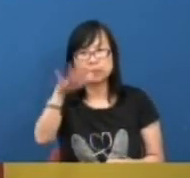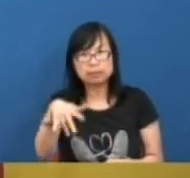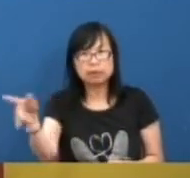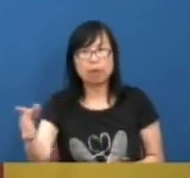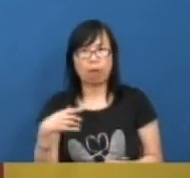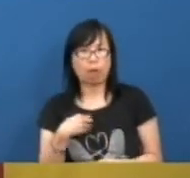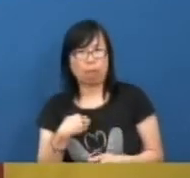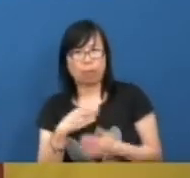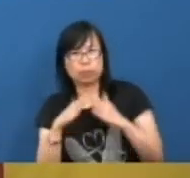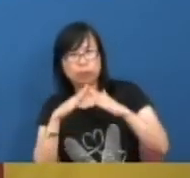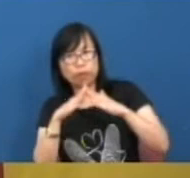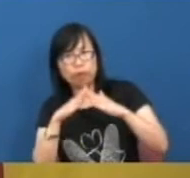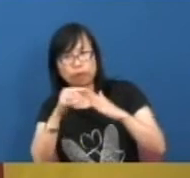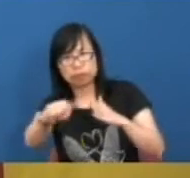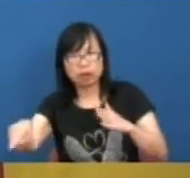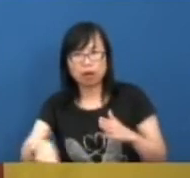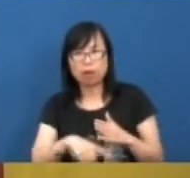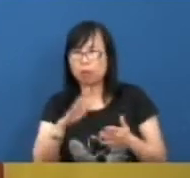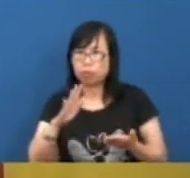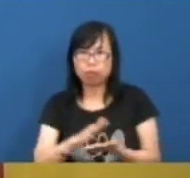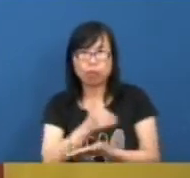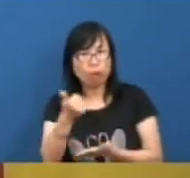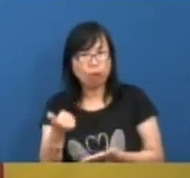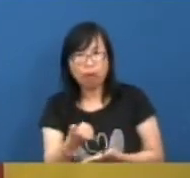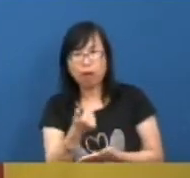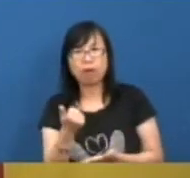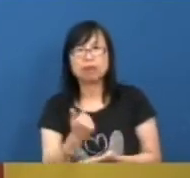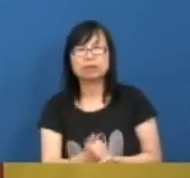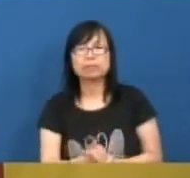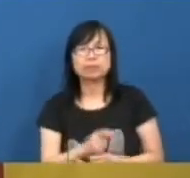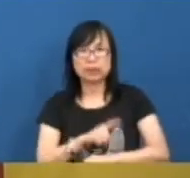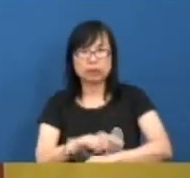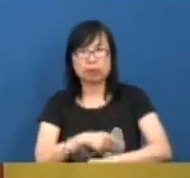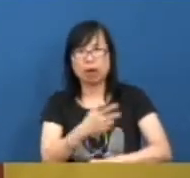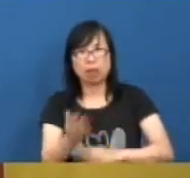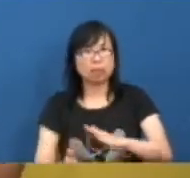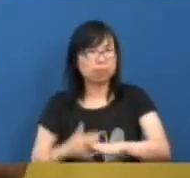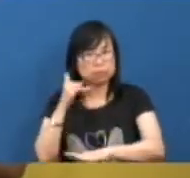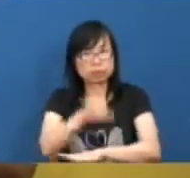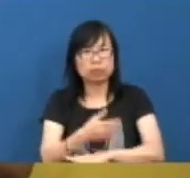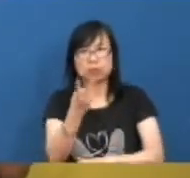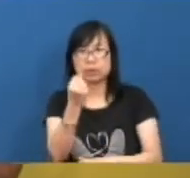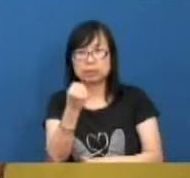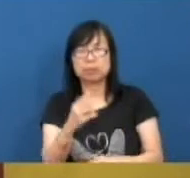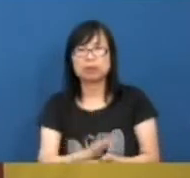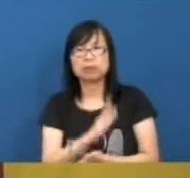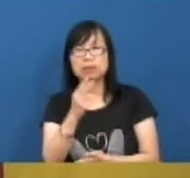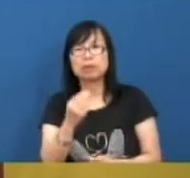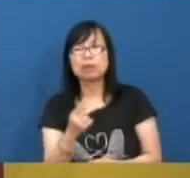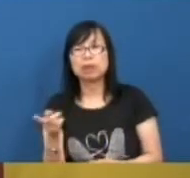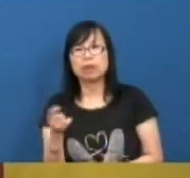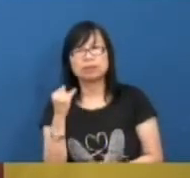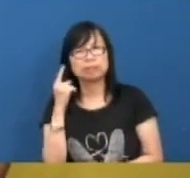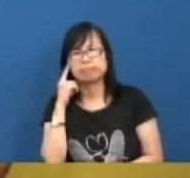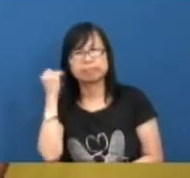產都即係好幾十年啦，即係嚇都好長時間啦，即係超過二十年啦。我覺得我自己都唔識睇啊，即